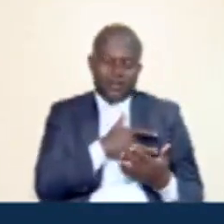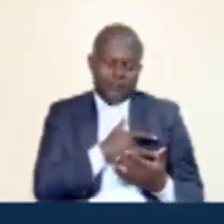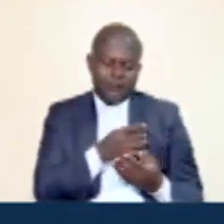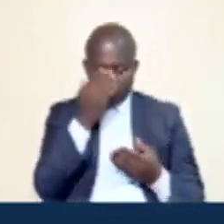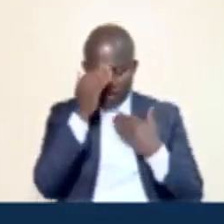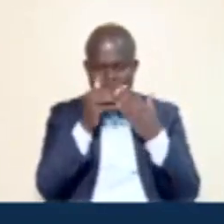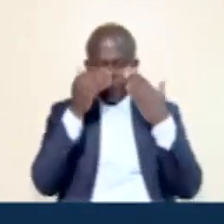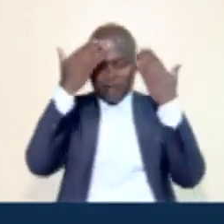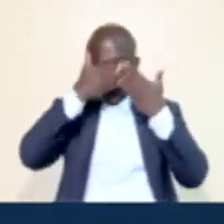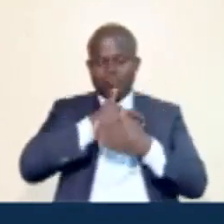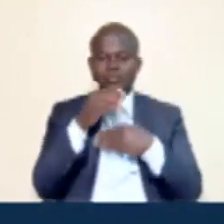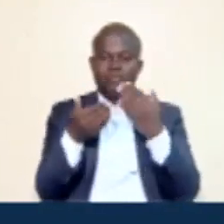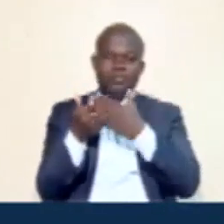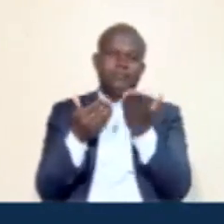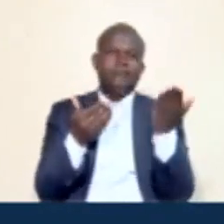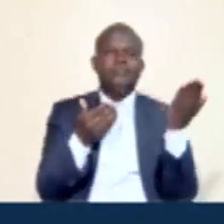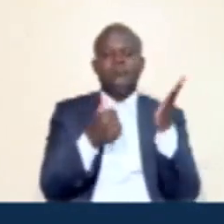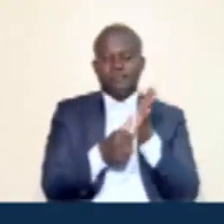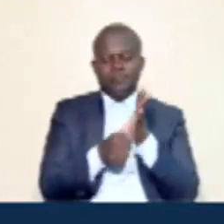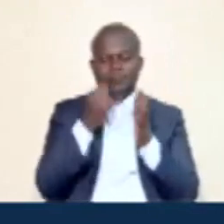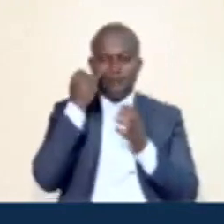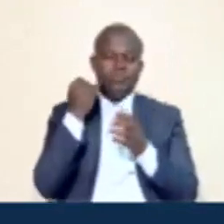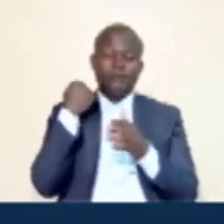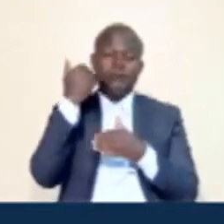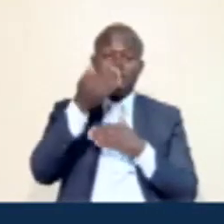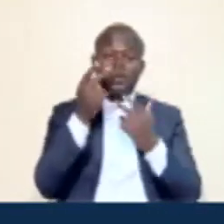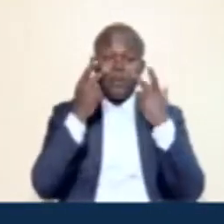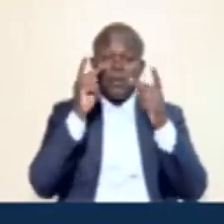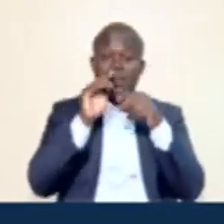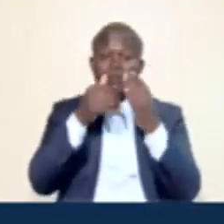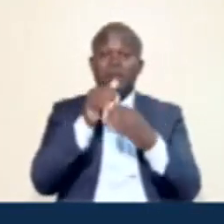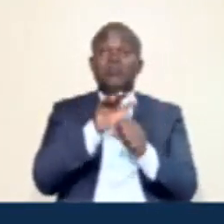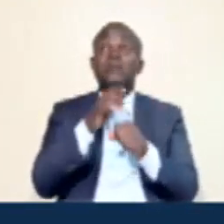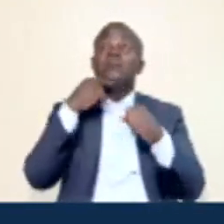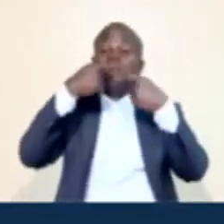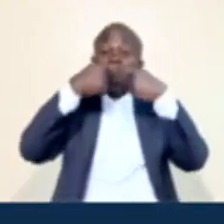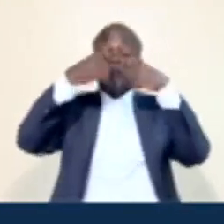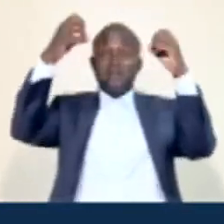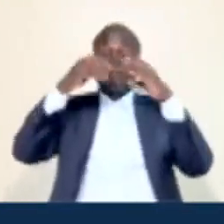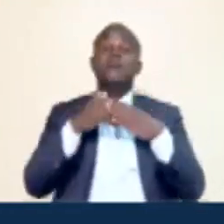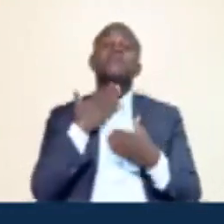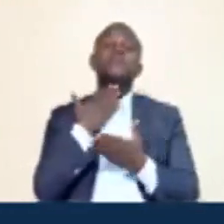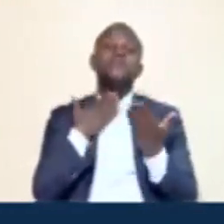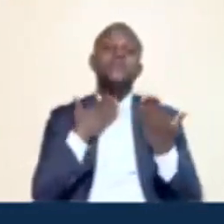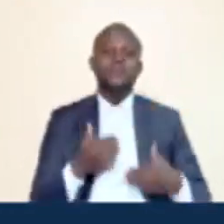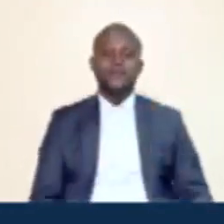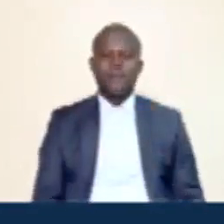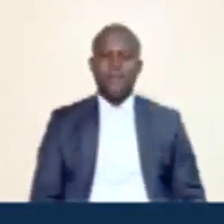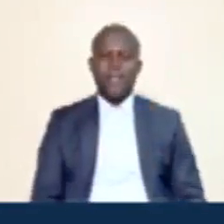mu icuraburindi bikaba ikibazo nyine ukabona abantu benshi babona hari umuriro bakumva barawifuje